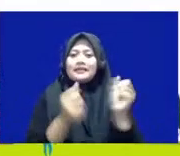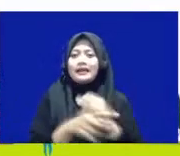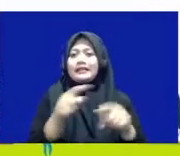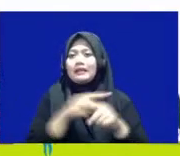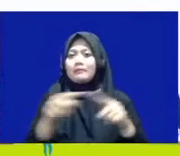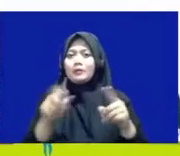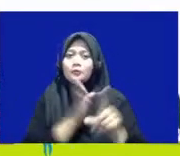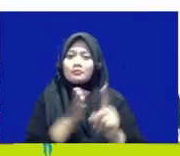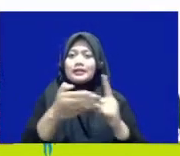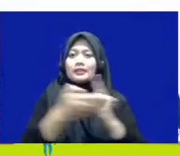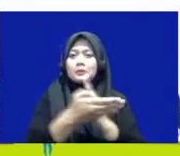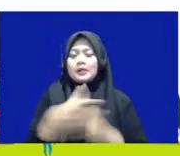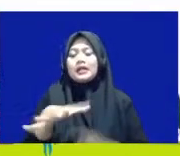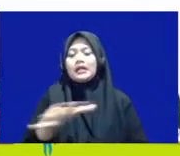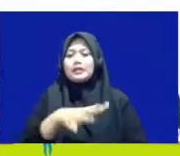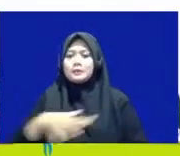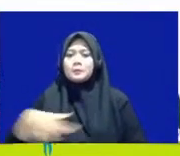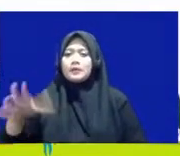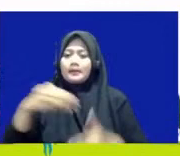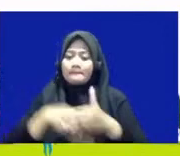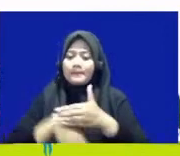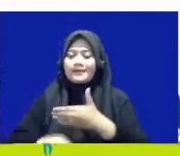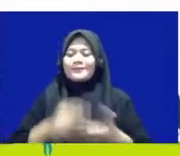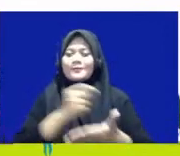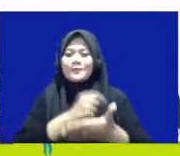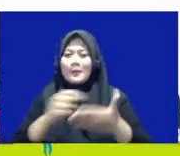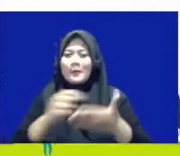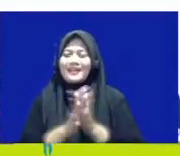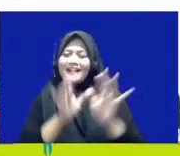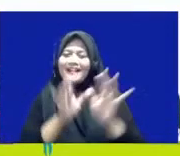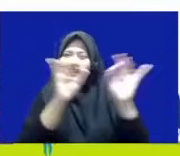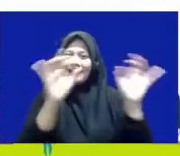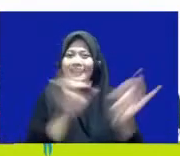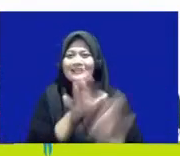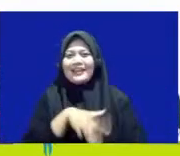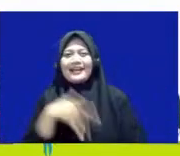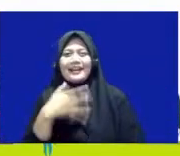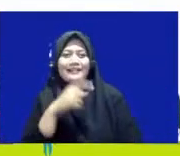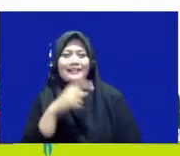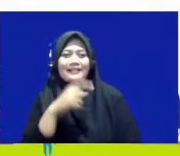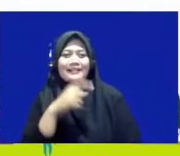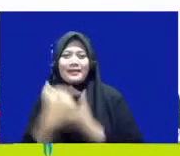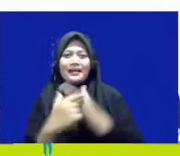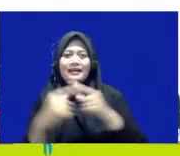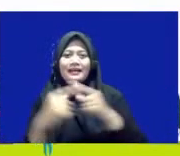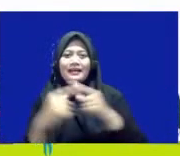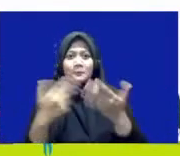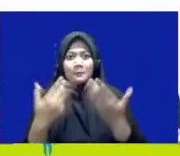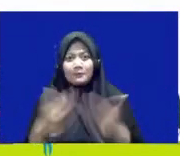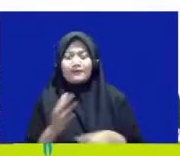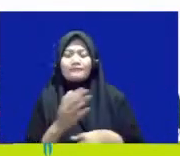etc. I see that I think Pak Ian is back here. Pak Ian, you're still on mute.